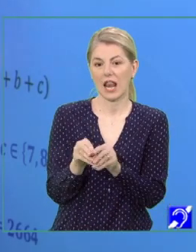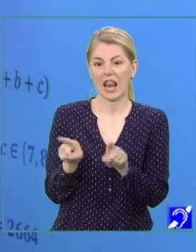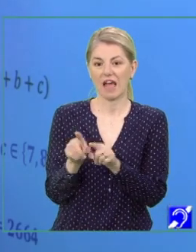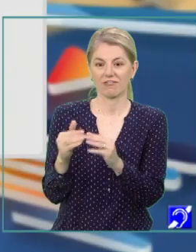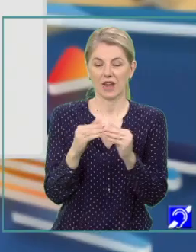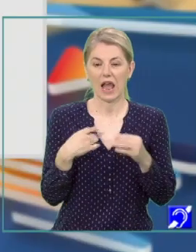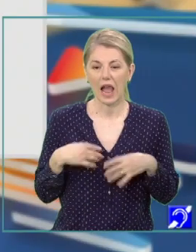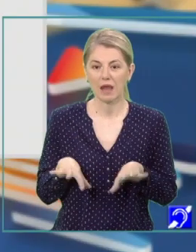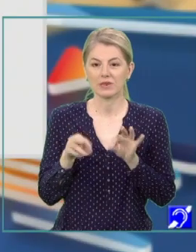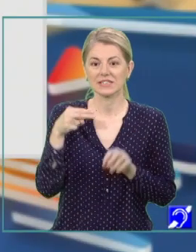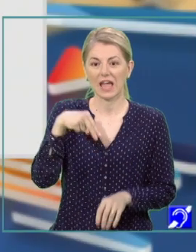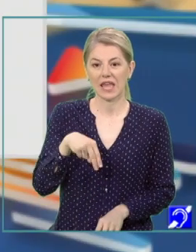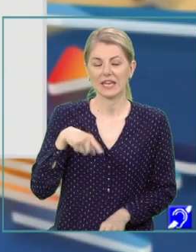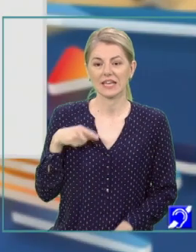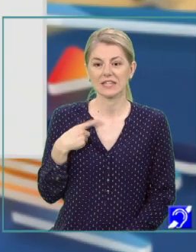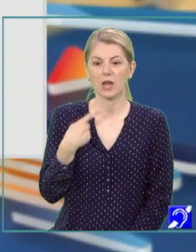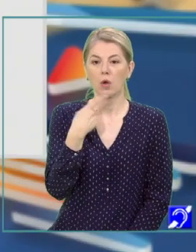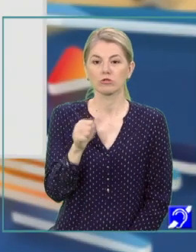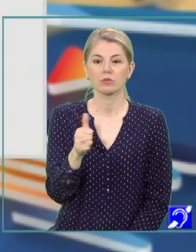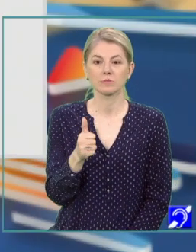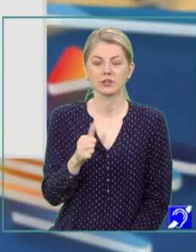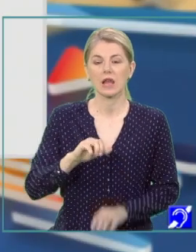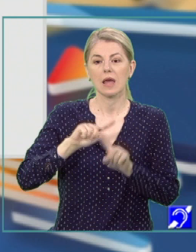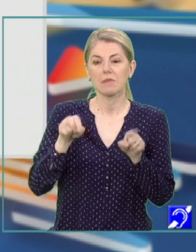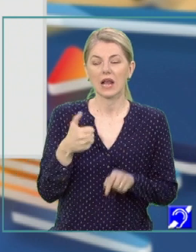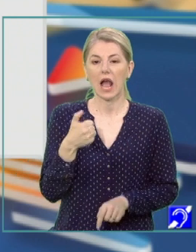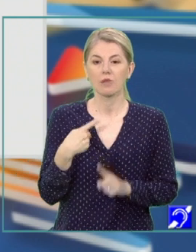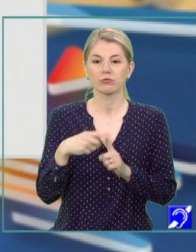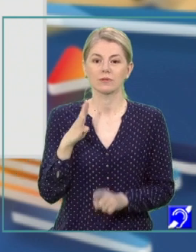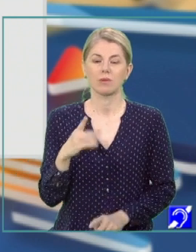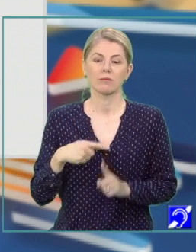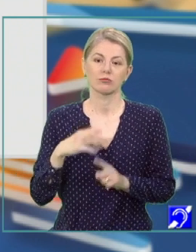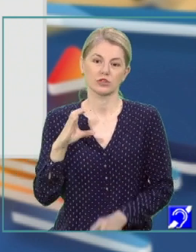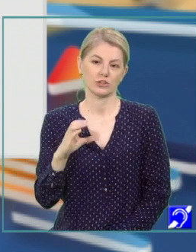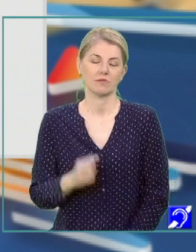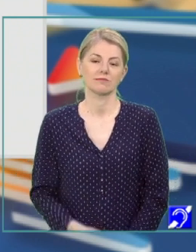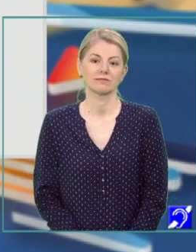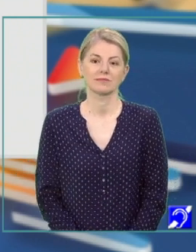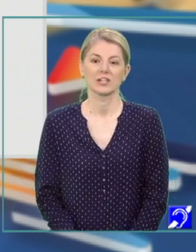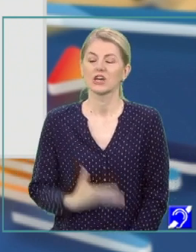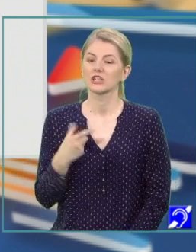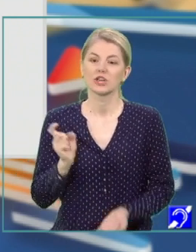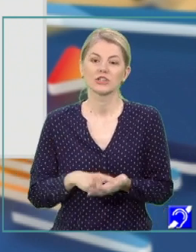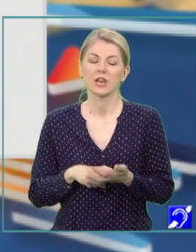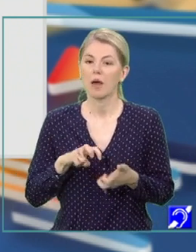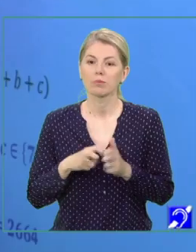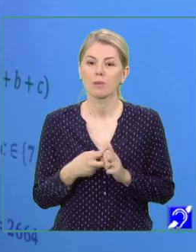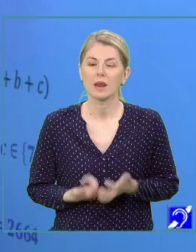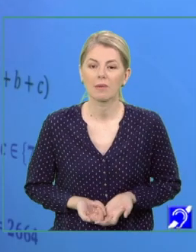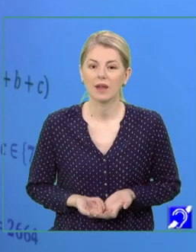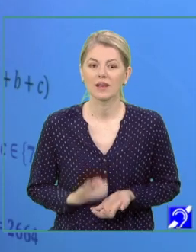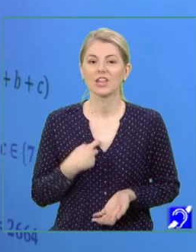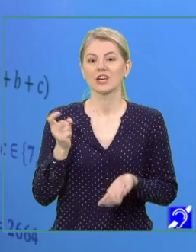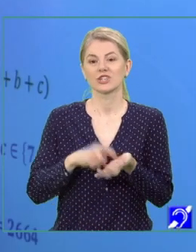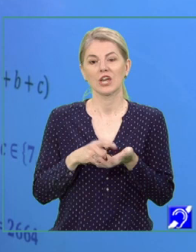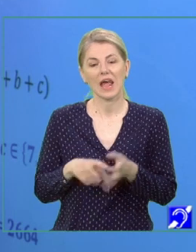am găsit că N este 111 pe lângă A plus B plus C. Ce cerea problema noastră?